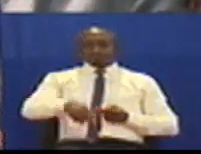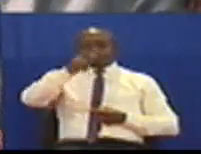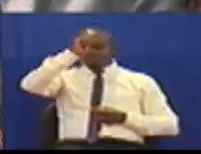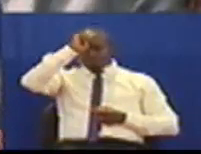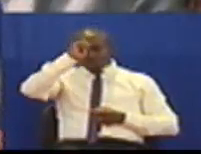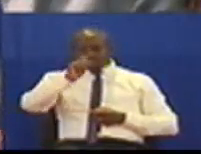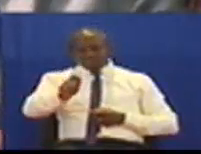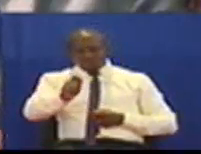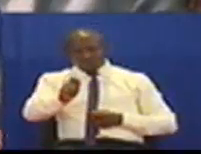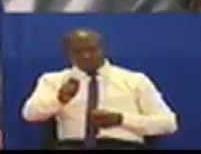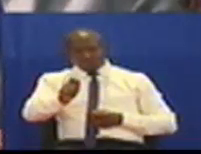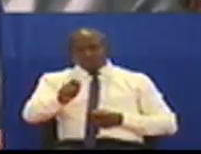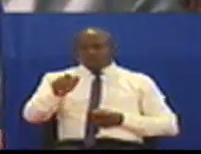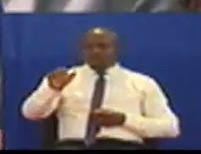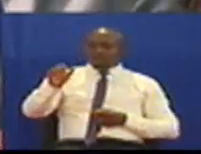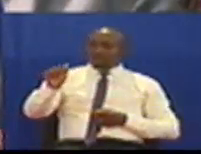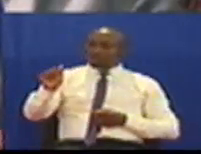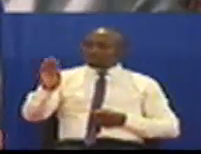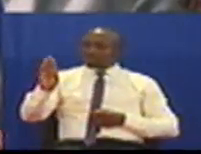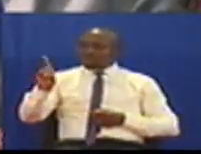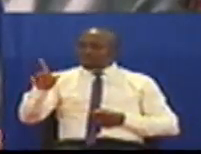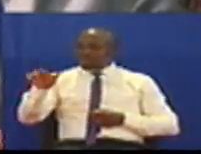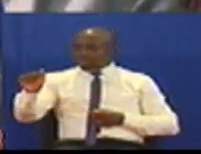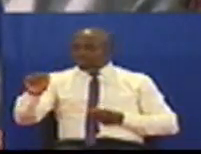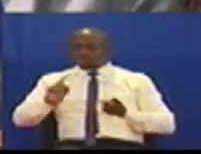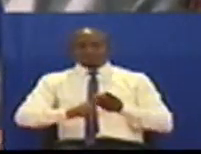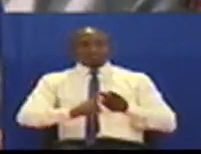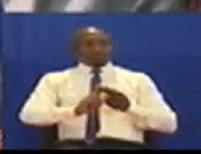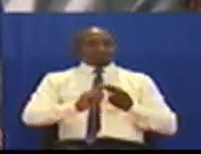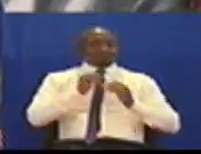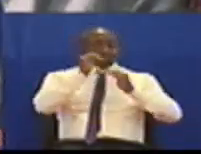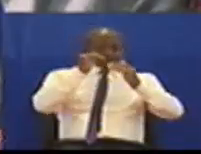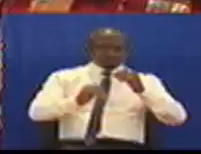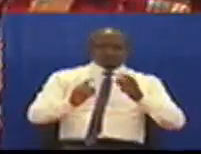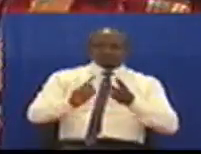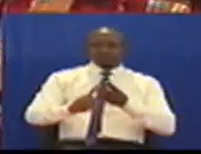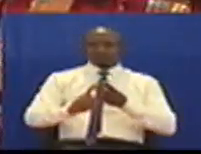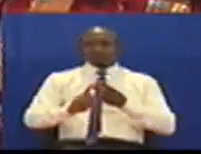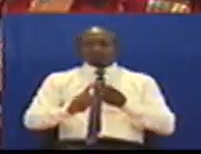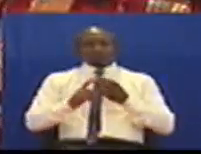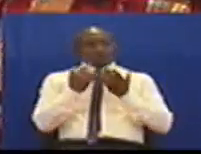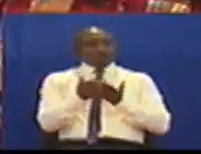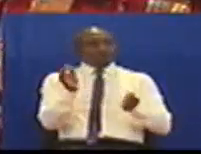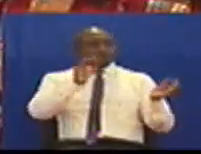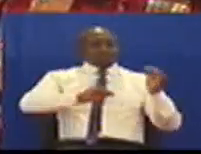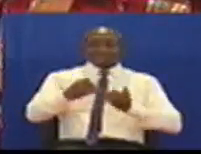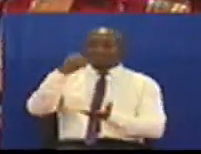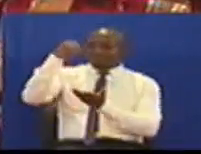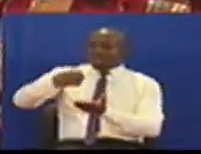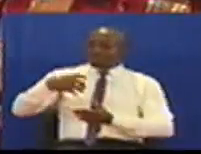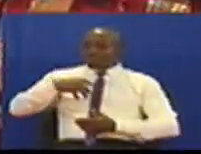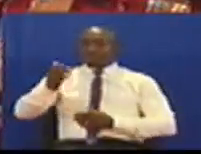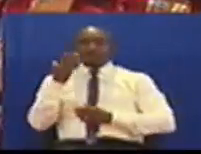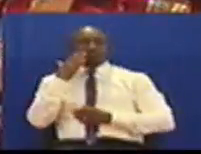Mheshimiwa Abdalla atatiwa na Mheshimiwa Nelson Hata. Mheshimiwa, nichangie bajeti hii ya wizara hii muhimu